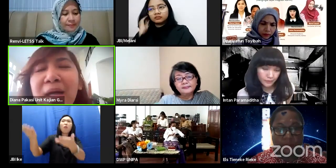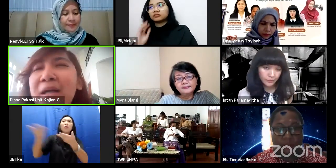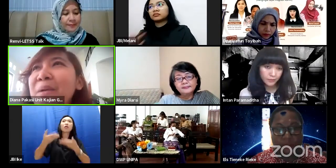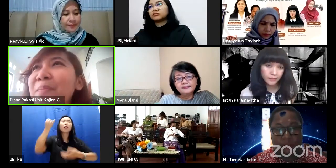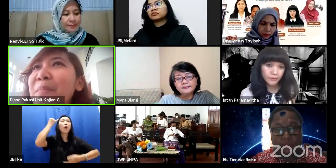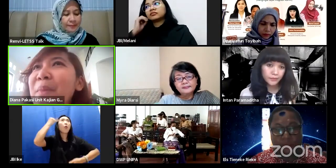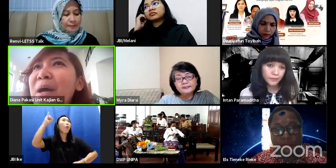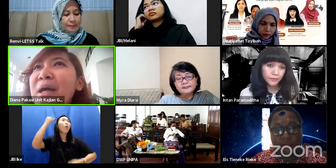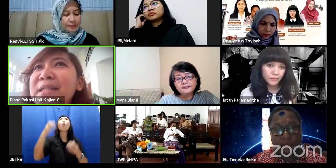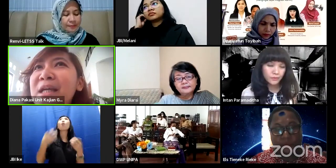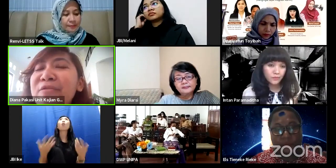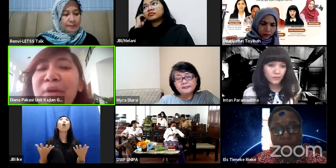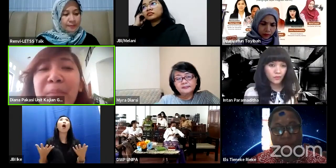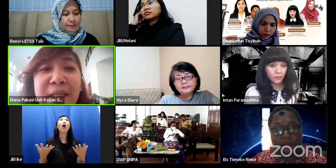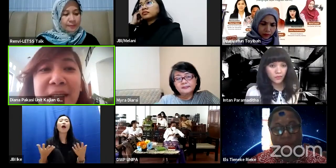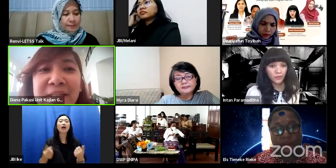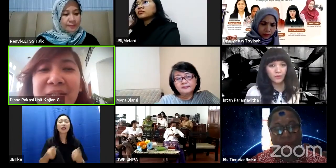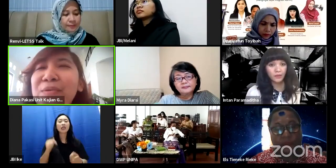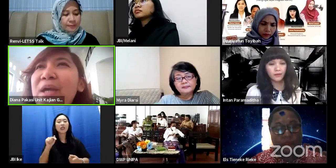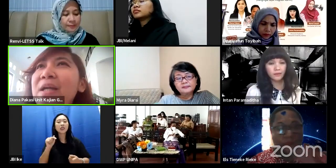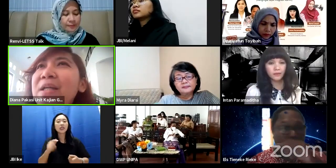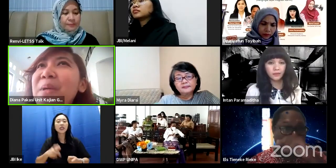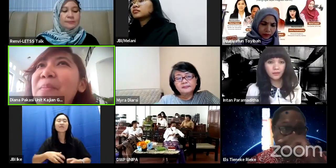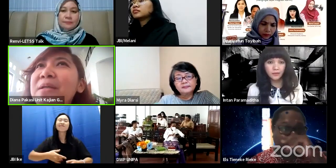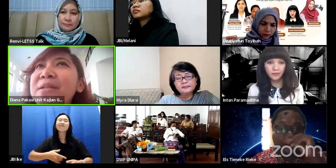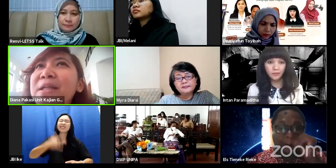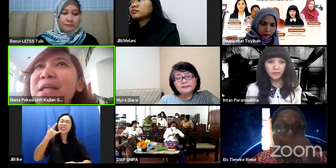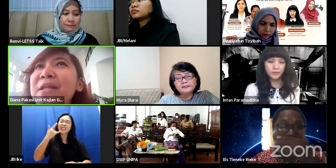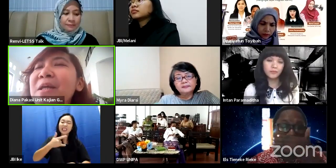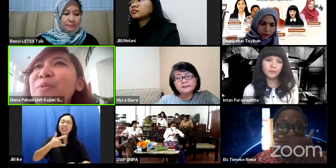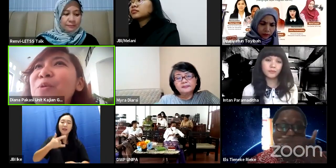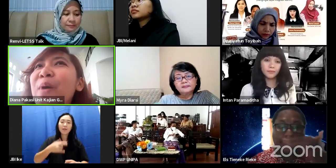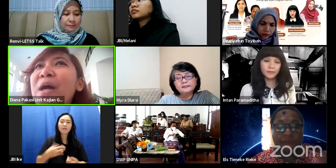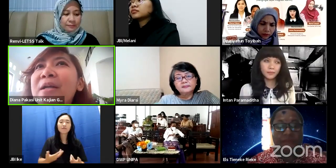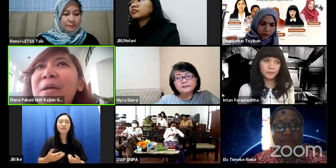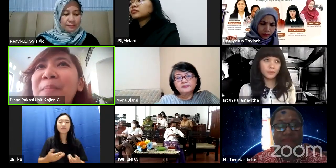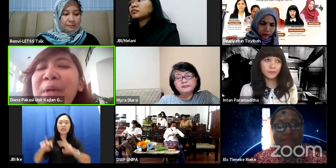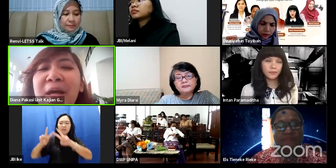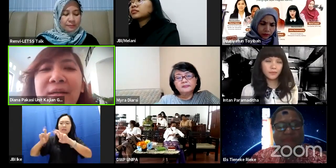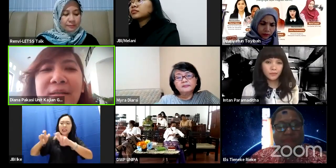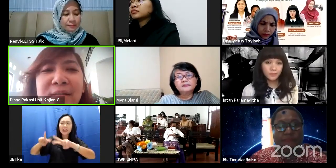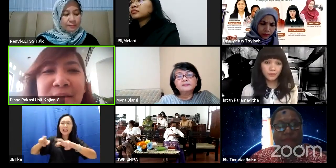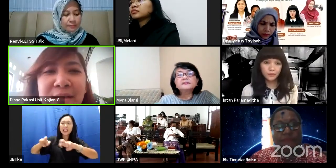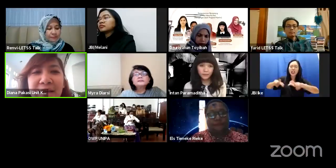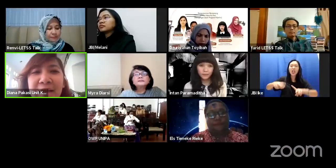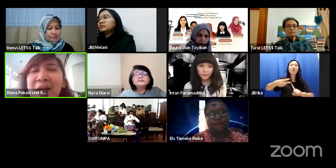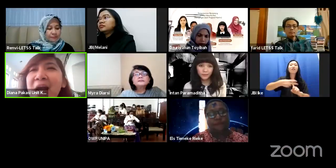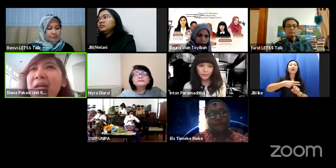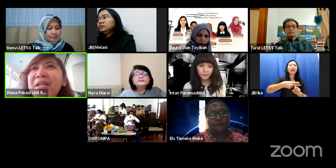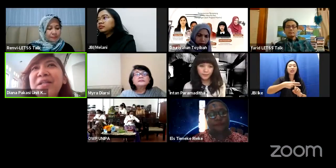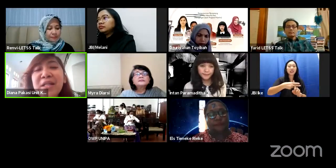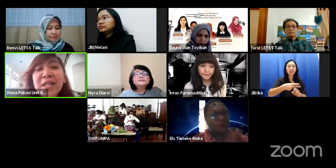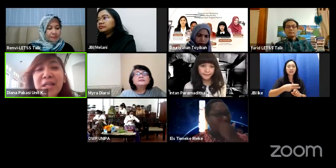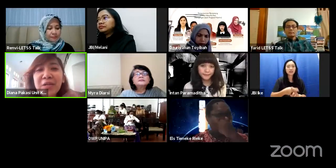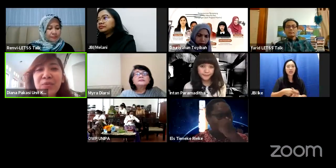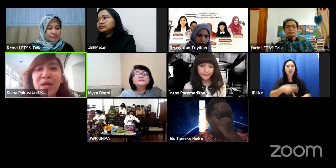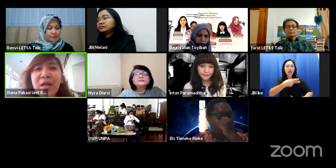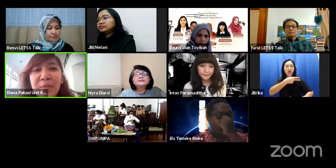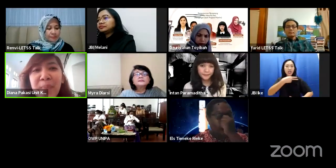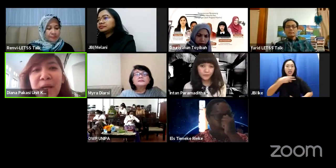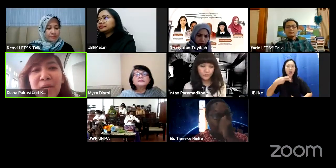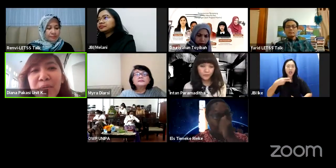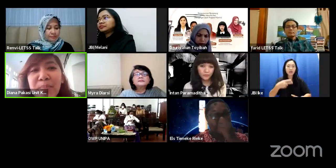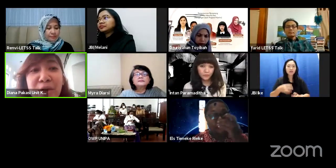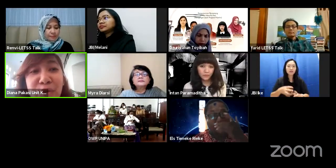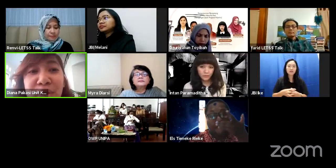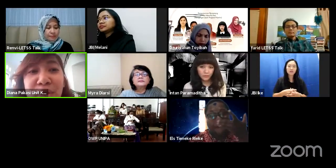ini memang kajian feminis gitu ya. Ini memang ternyata merupakan apa ya? Ya ini sendiri gitu